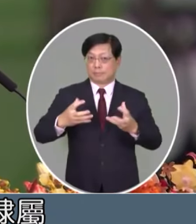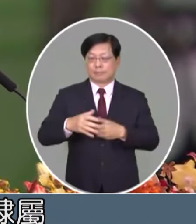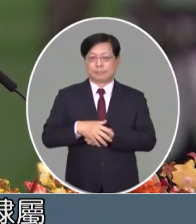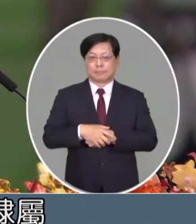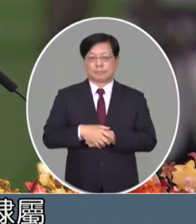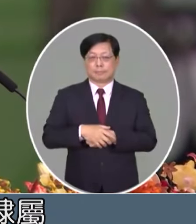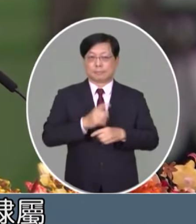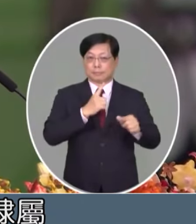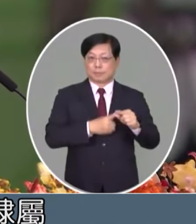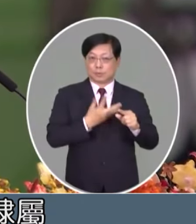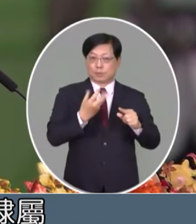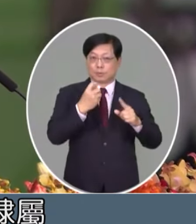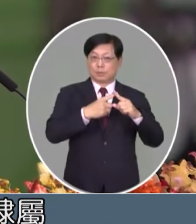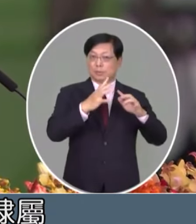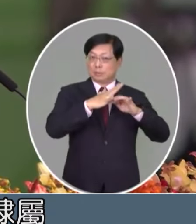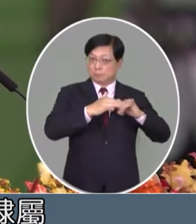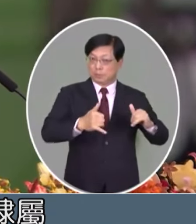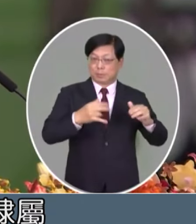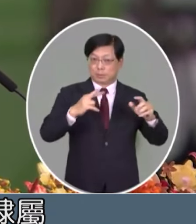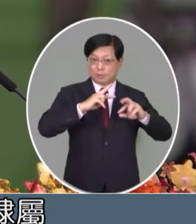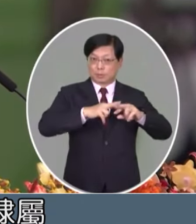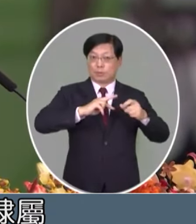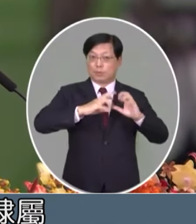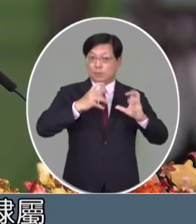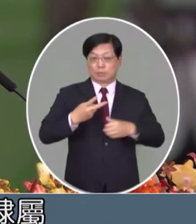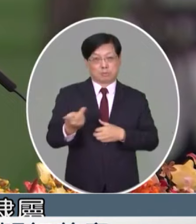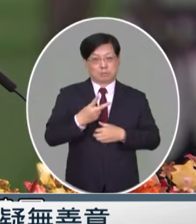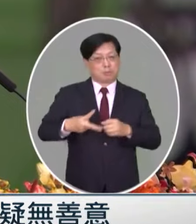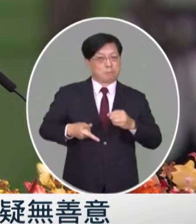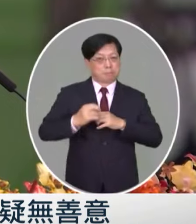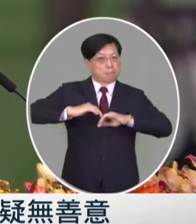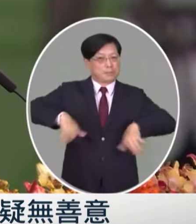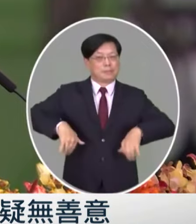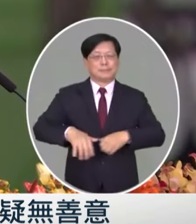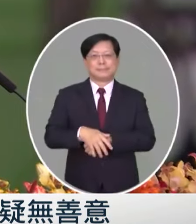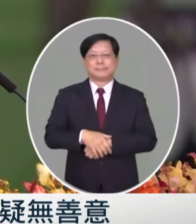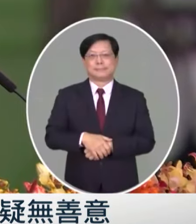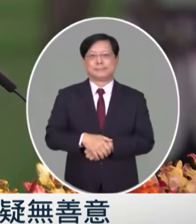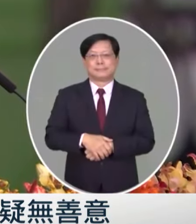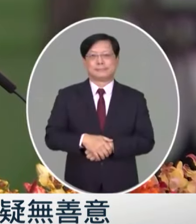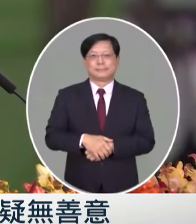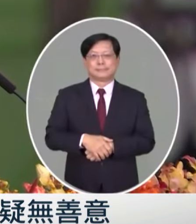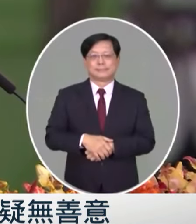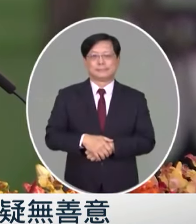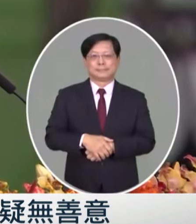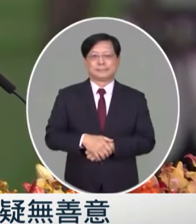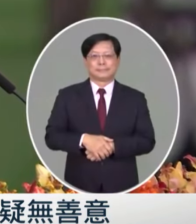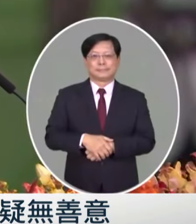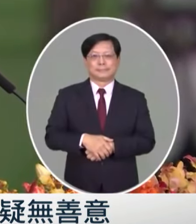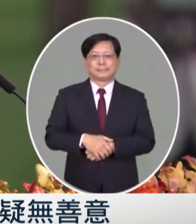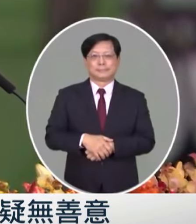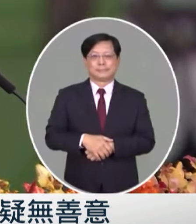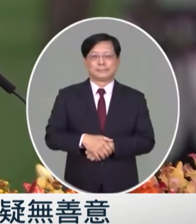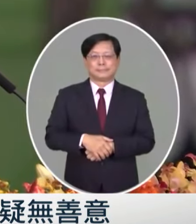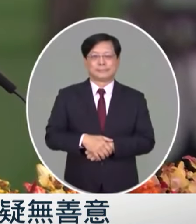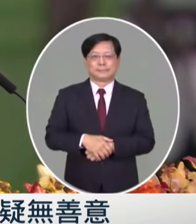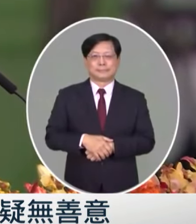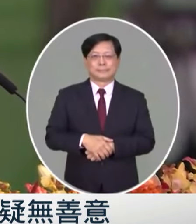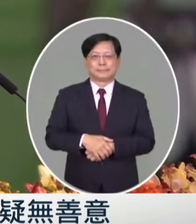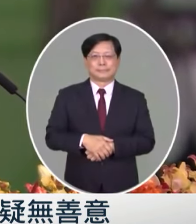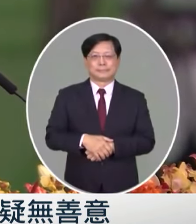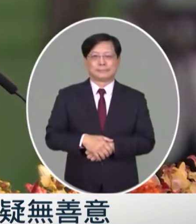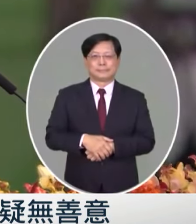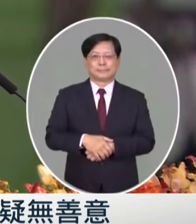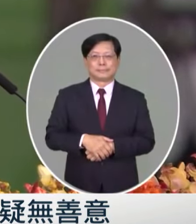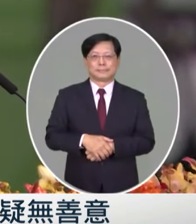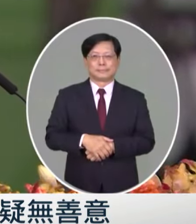与中华人民共和国 互不隶属。 总统赖清德就职演说以宪法解释两岸关系，台